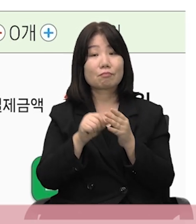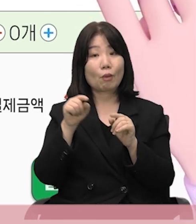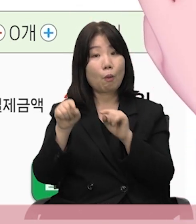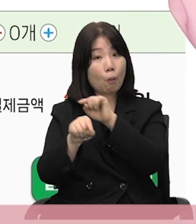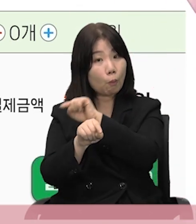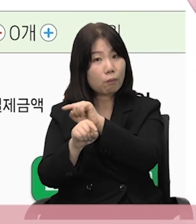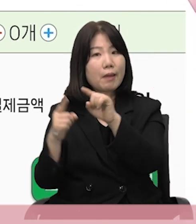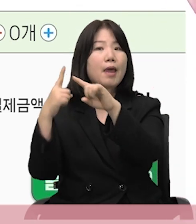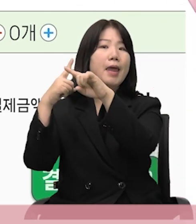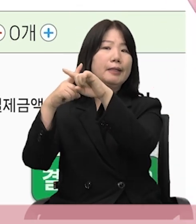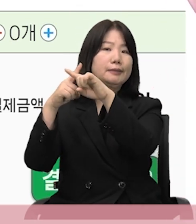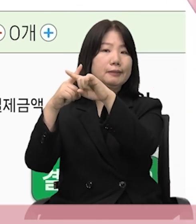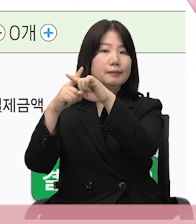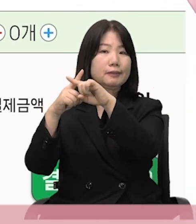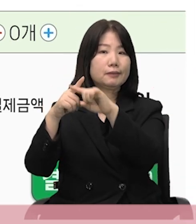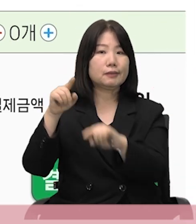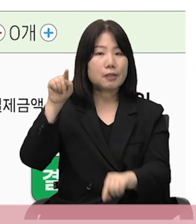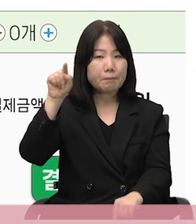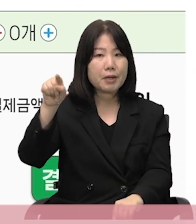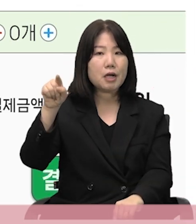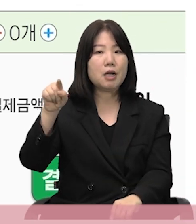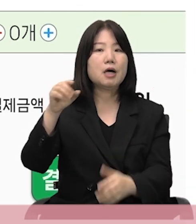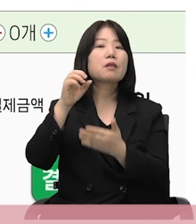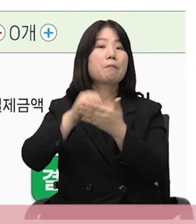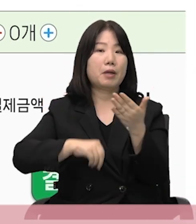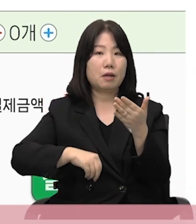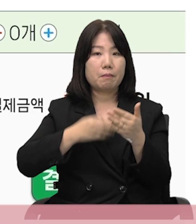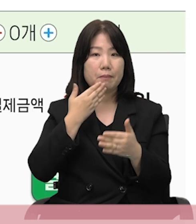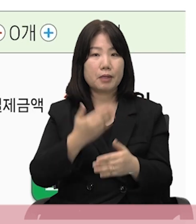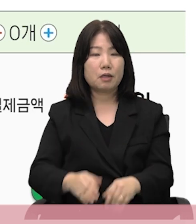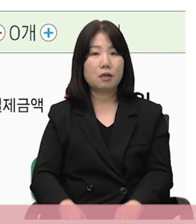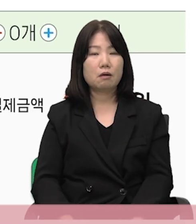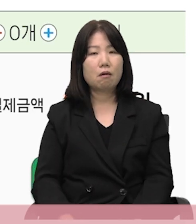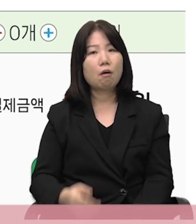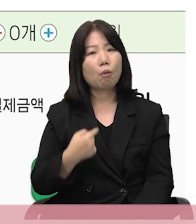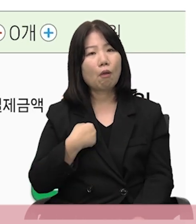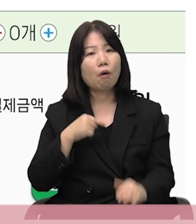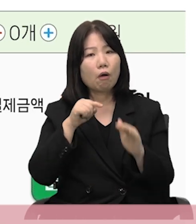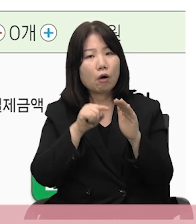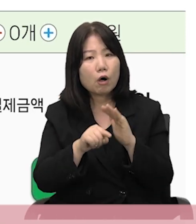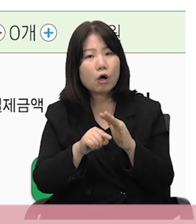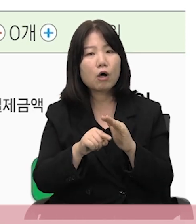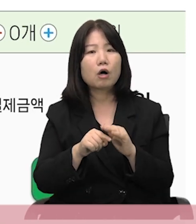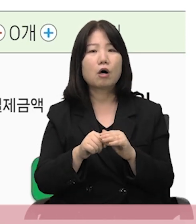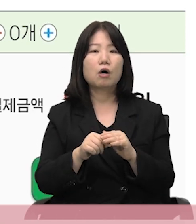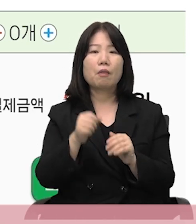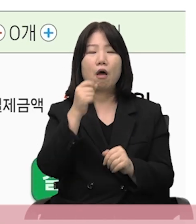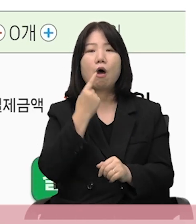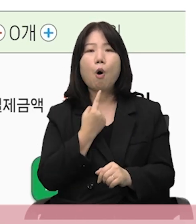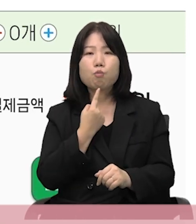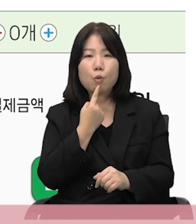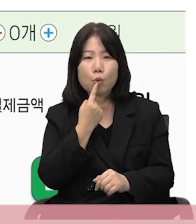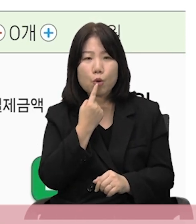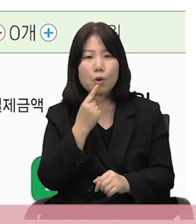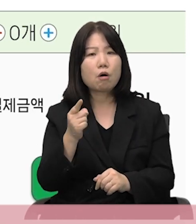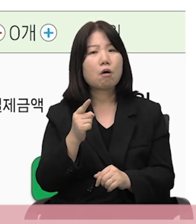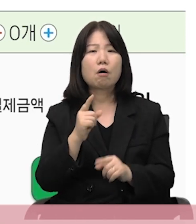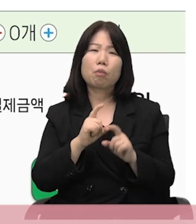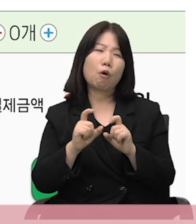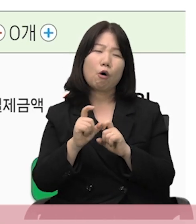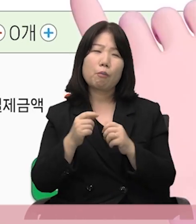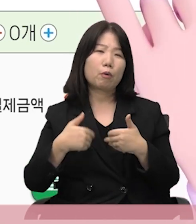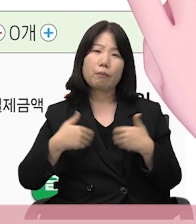X 버튼을 눌러 삭제할 수 있어요. 그동안 마트 갈 때마다 사놓은 메로냐가 많아서 더 사면 안 될 것